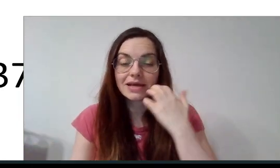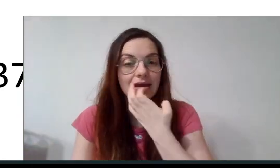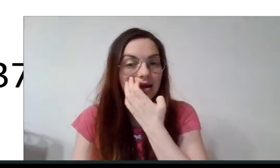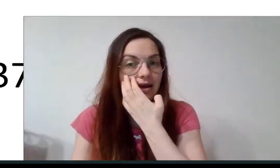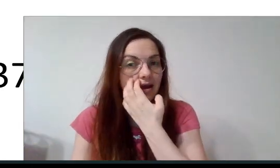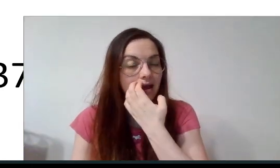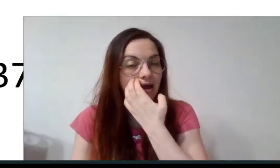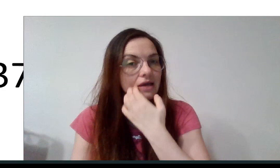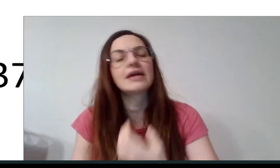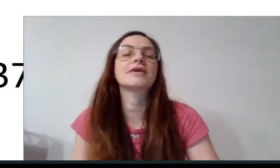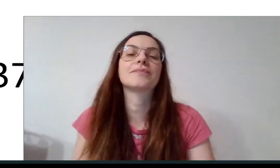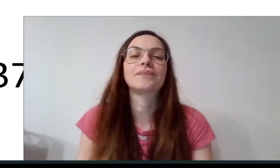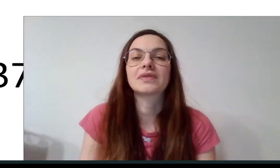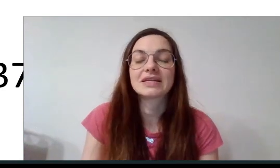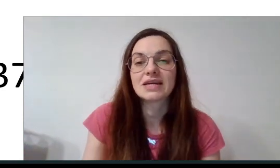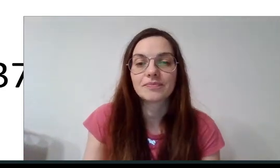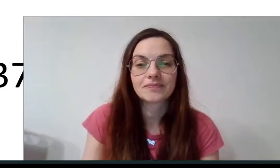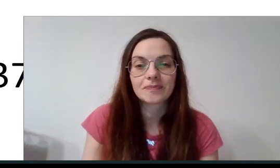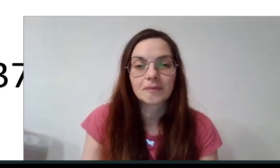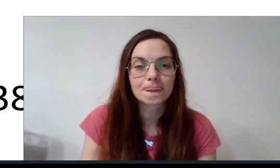jaja. Eier, jaja. Das Ei.